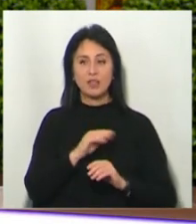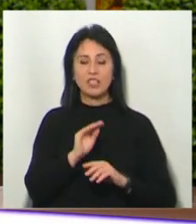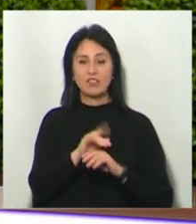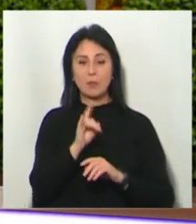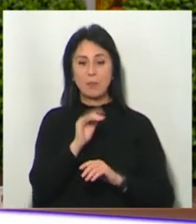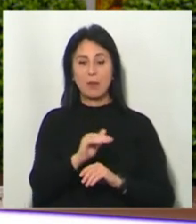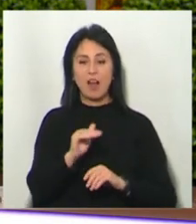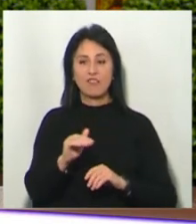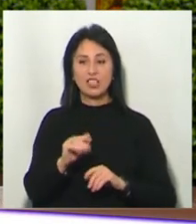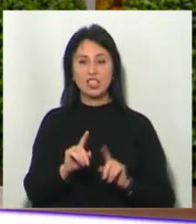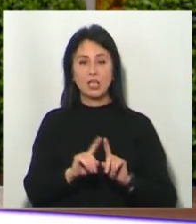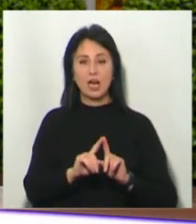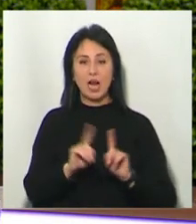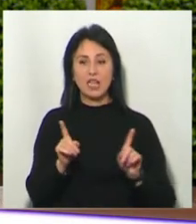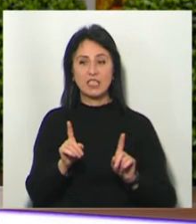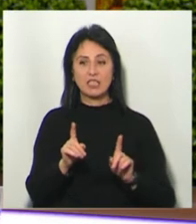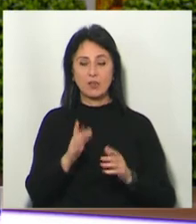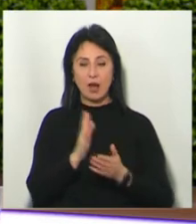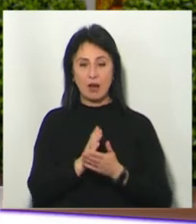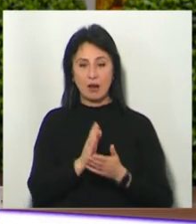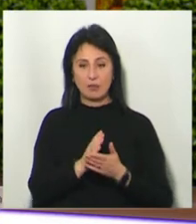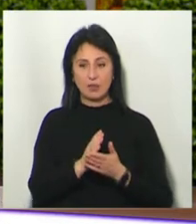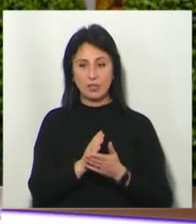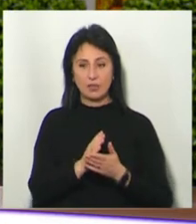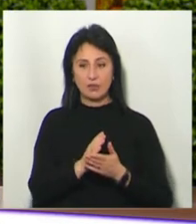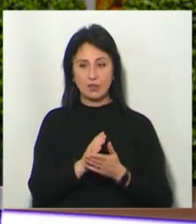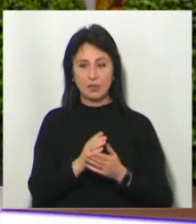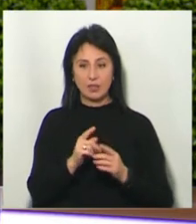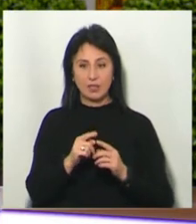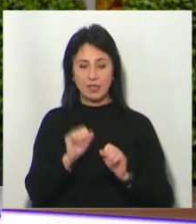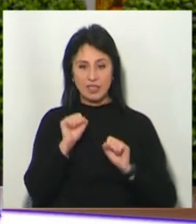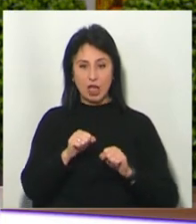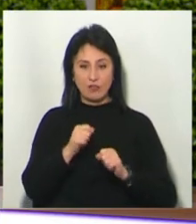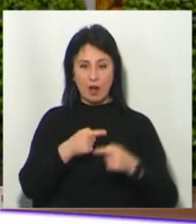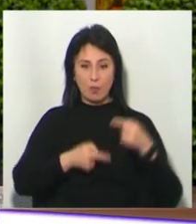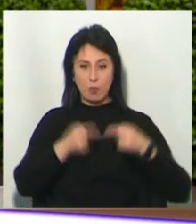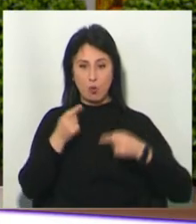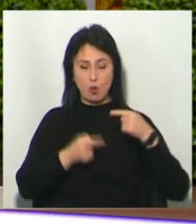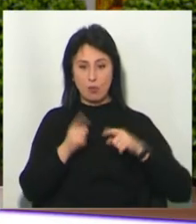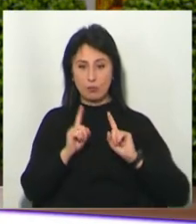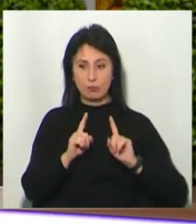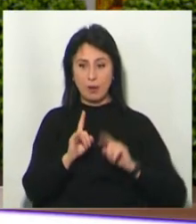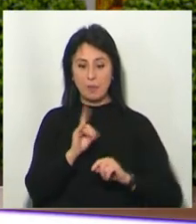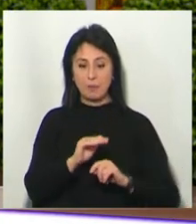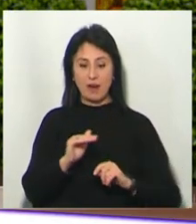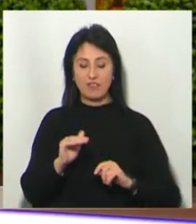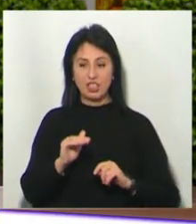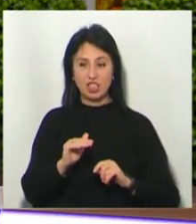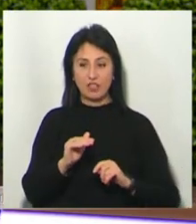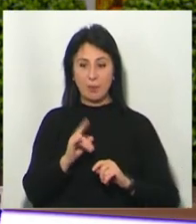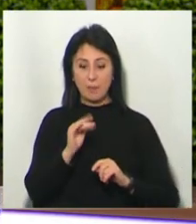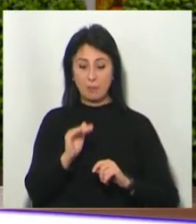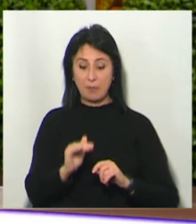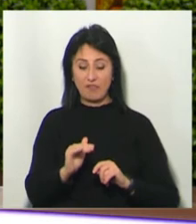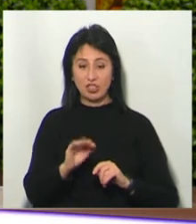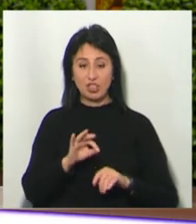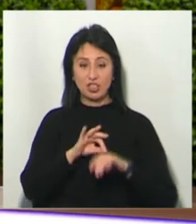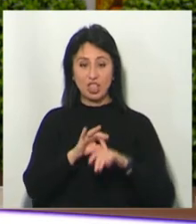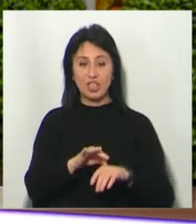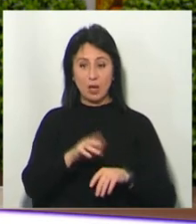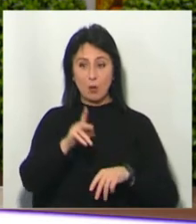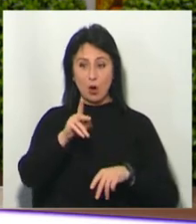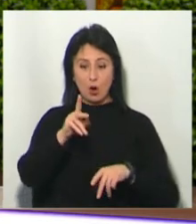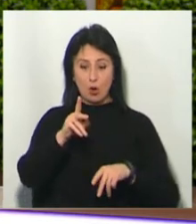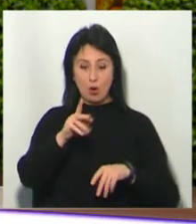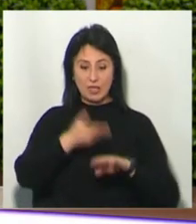დავამატო, ბავშვებს განსაკუთრებით აქვს კომპენსირების საშუალება და ბავშვო ასაკში ჩატარებული